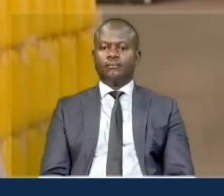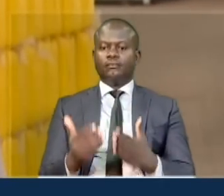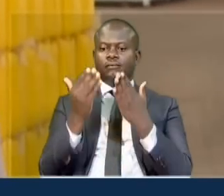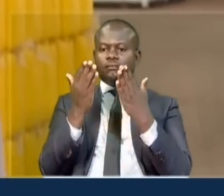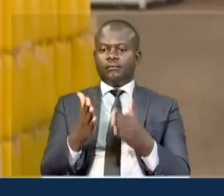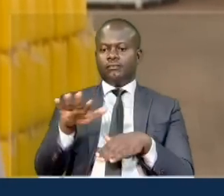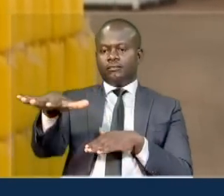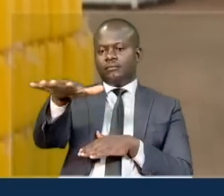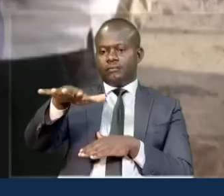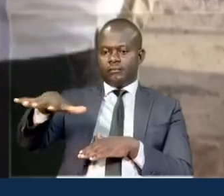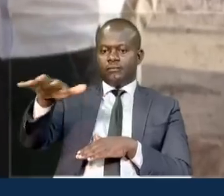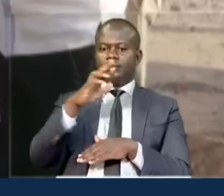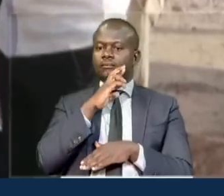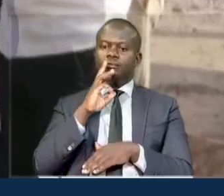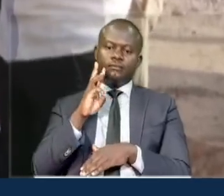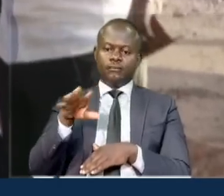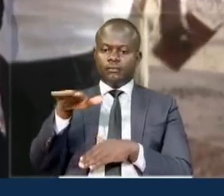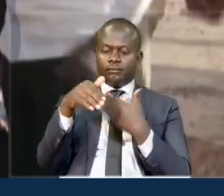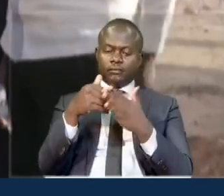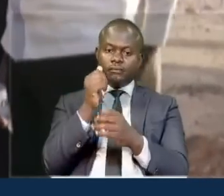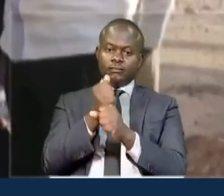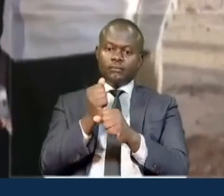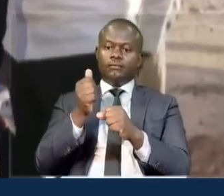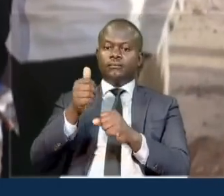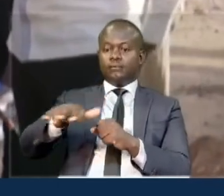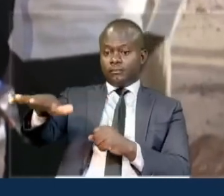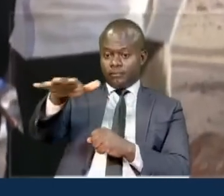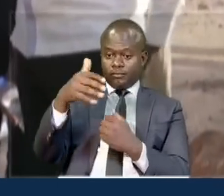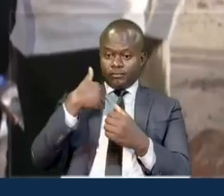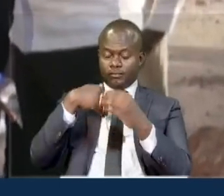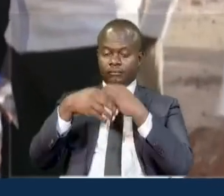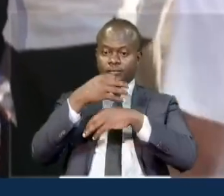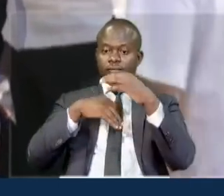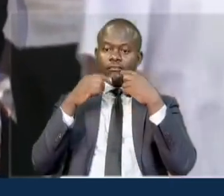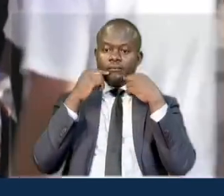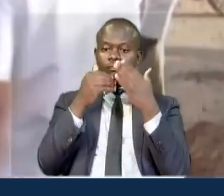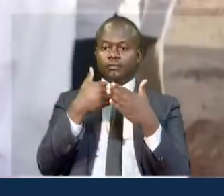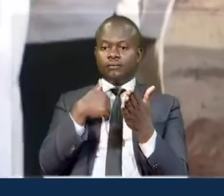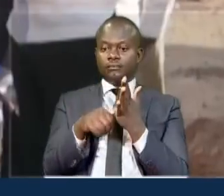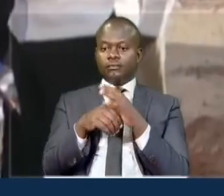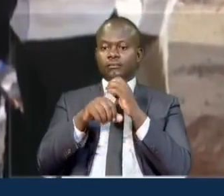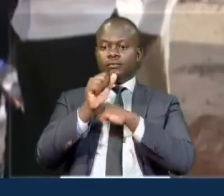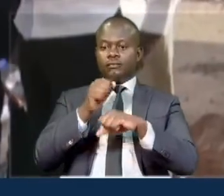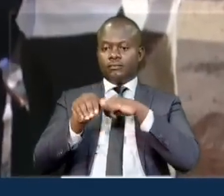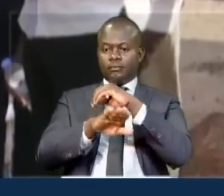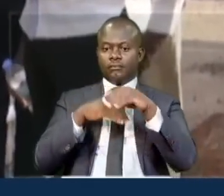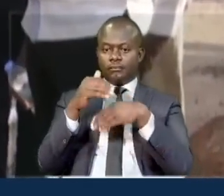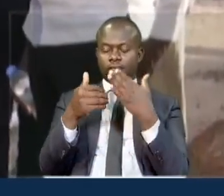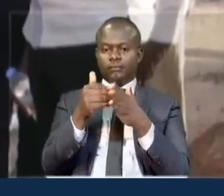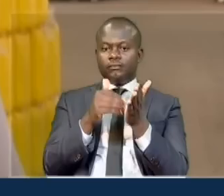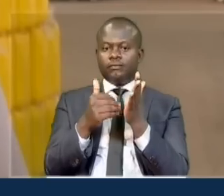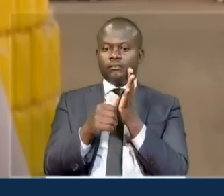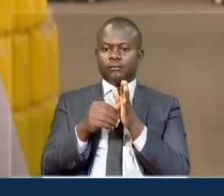mu cyanya cy'inganda i Rwamagana. Abakorera muri iki cyanya bafitemo inganda baravuga ko bafite ikibazo cy'ibikorwa remezo. Hari